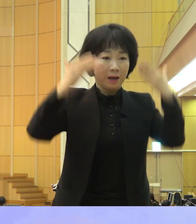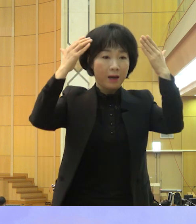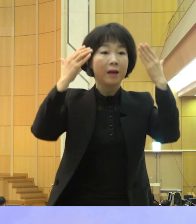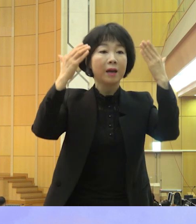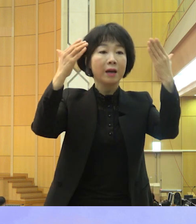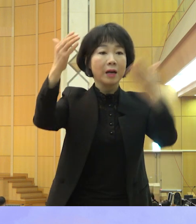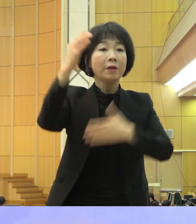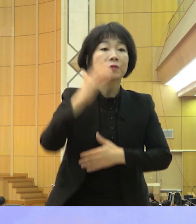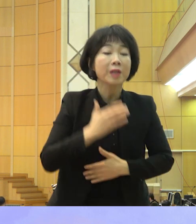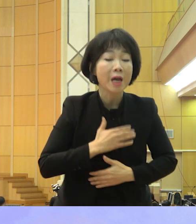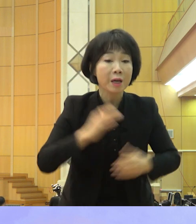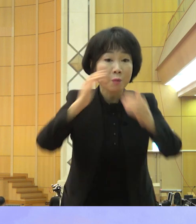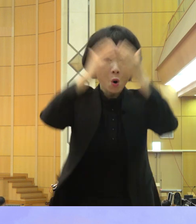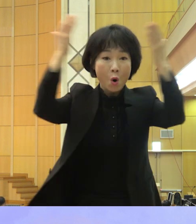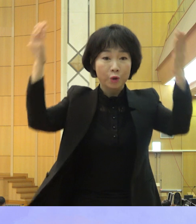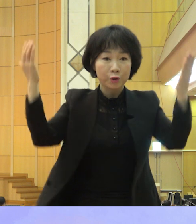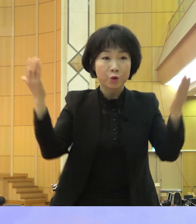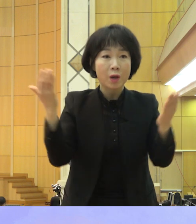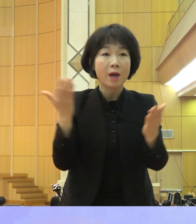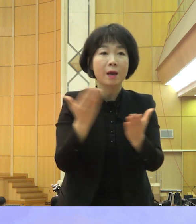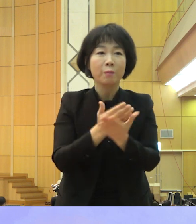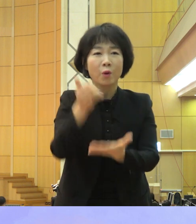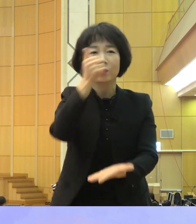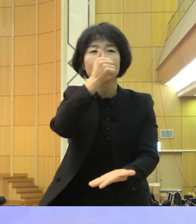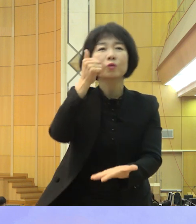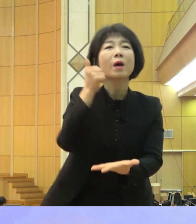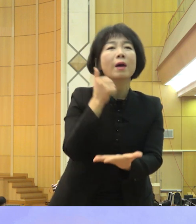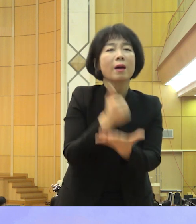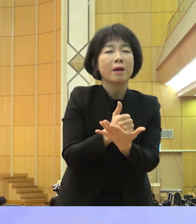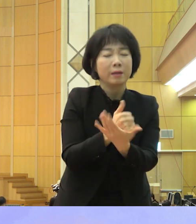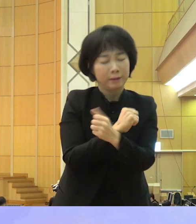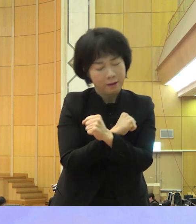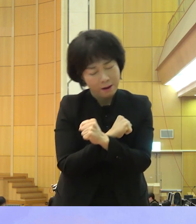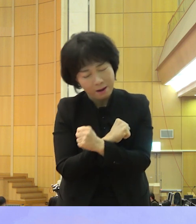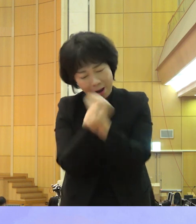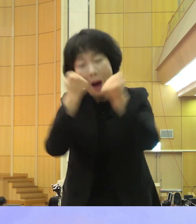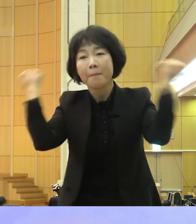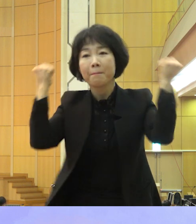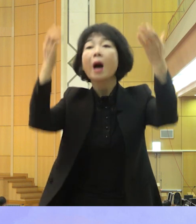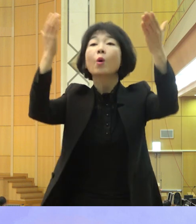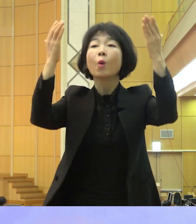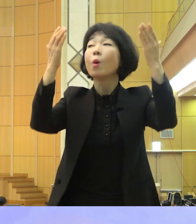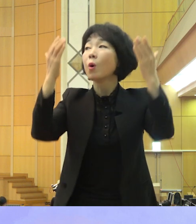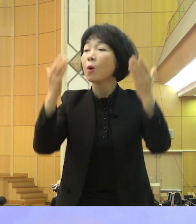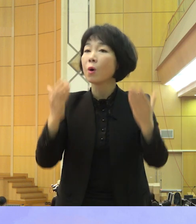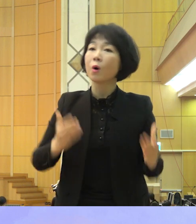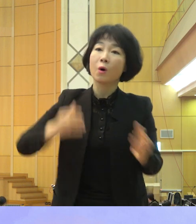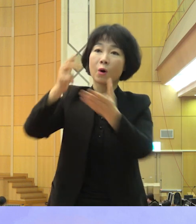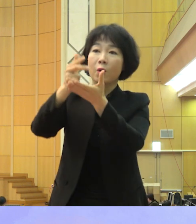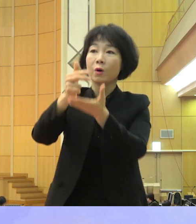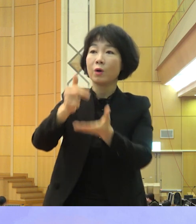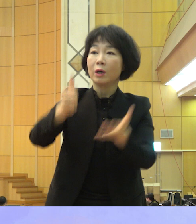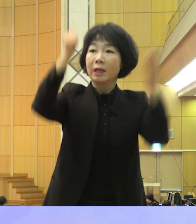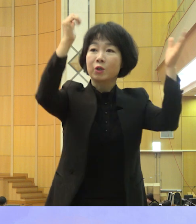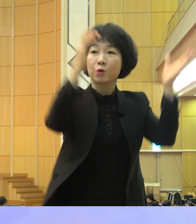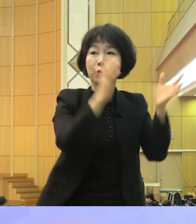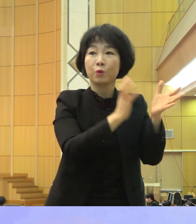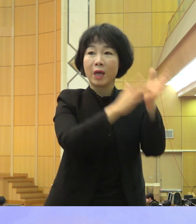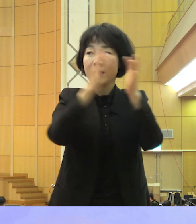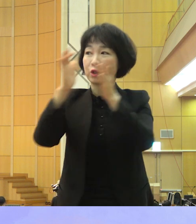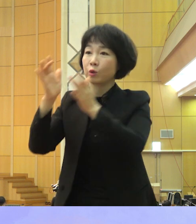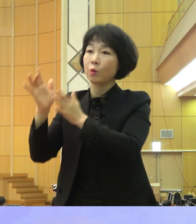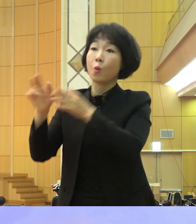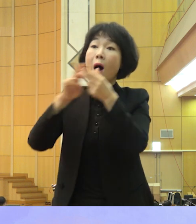찬양하세. 내 모든 죄 사함받고